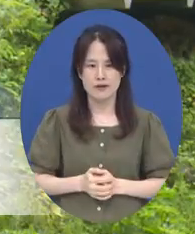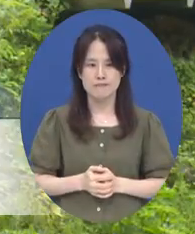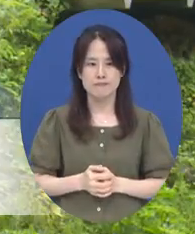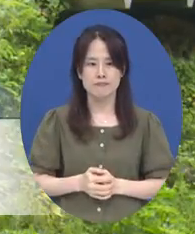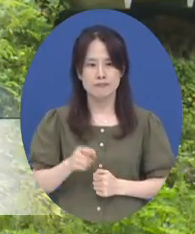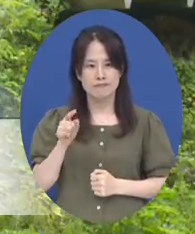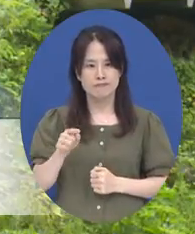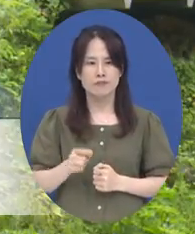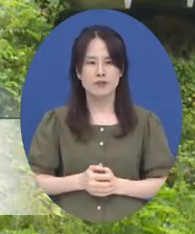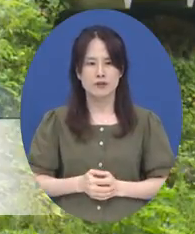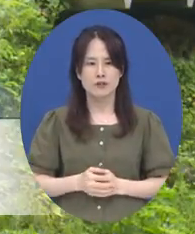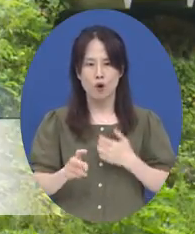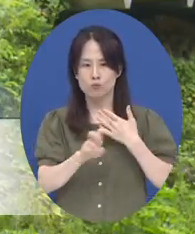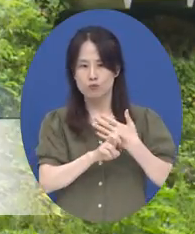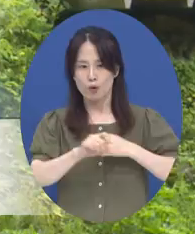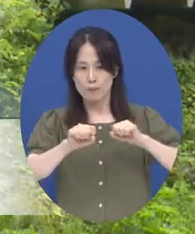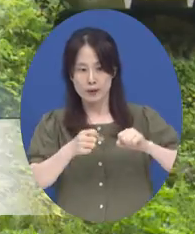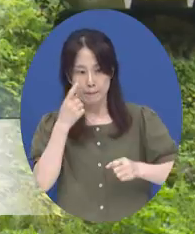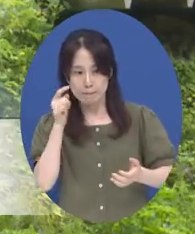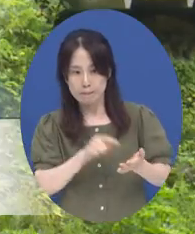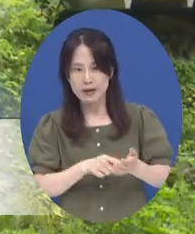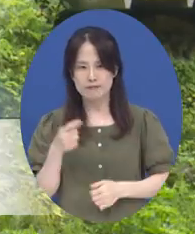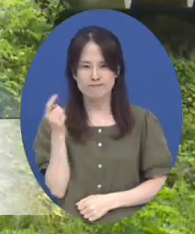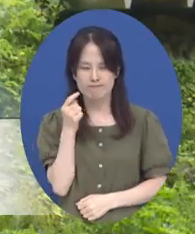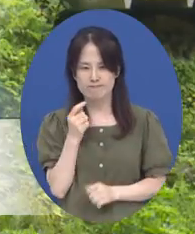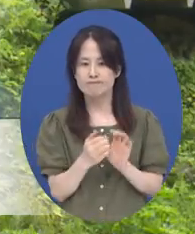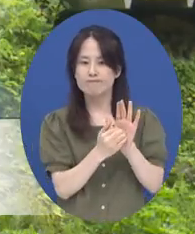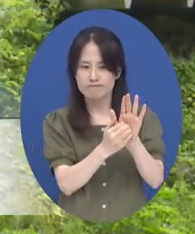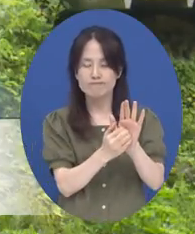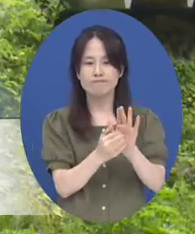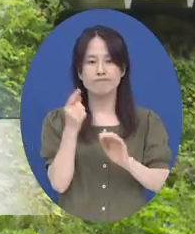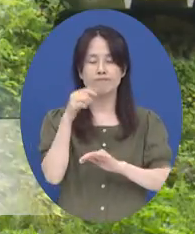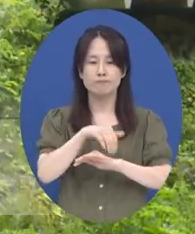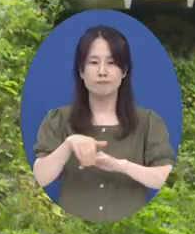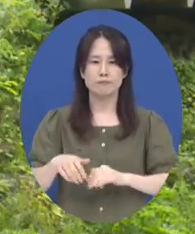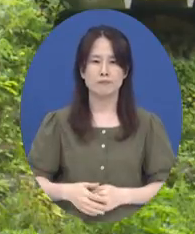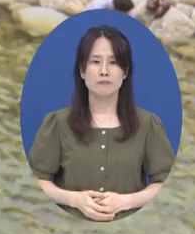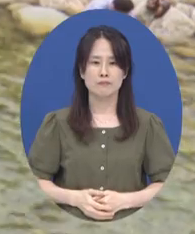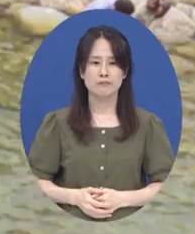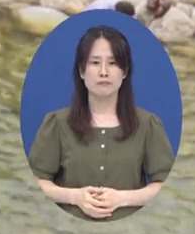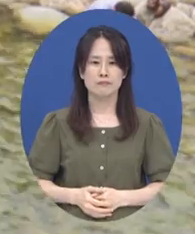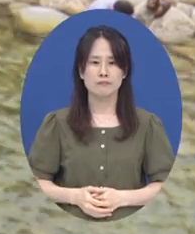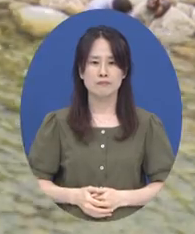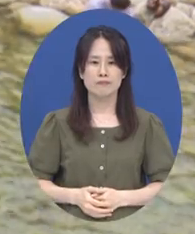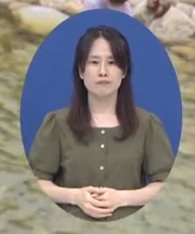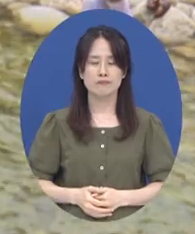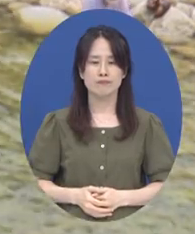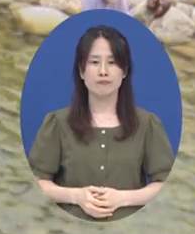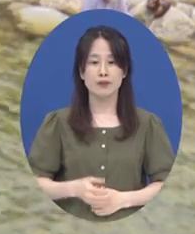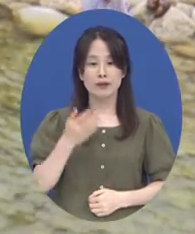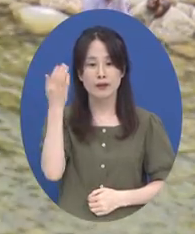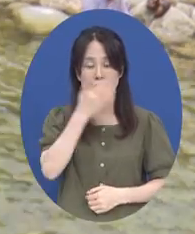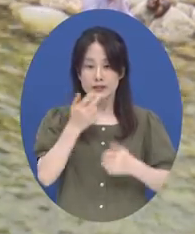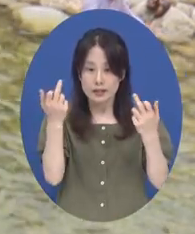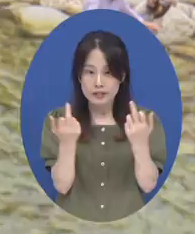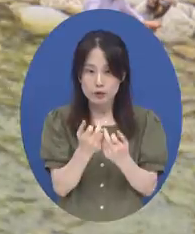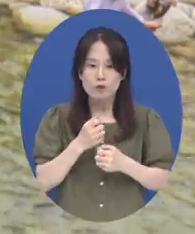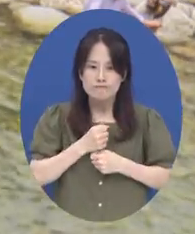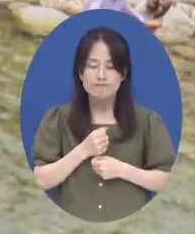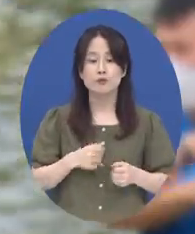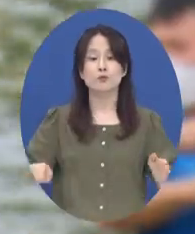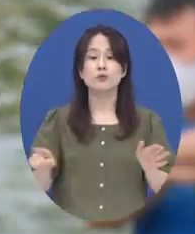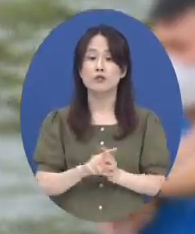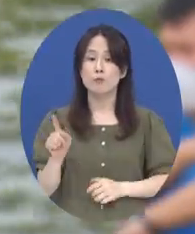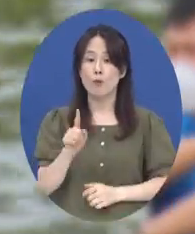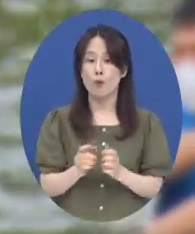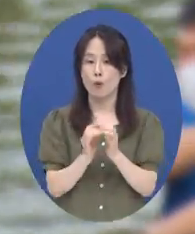무관용 원칙으로 불법 행위 시에는 철저하게 대응하고자 합니다. 무엇보다 청정계곡을 유지하기